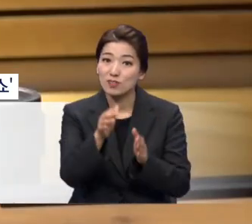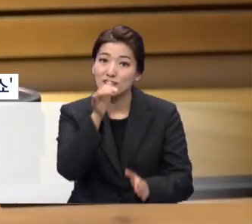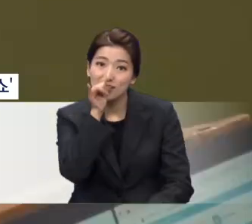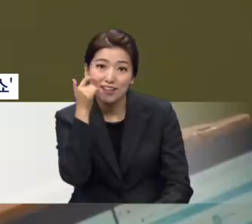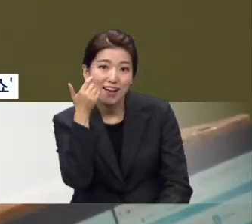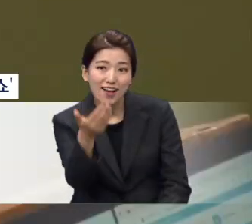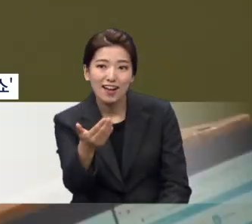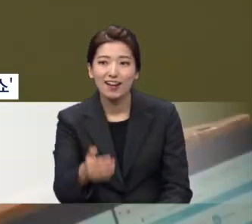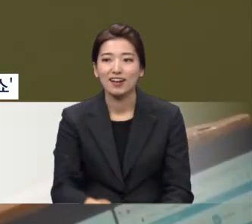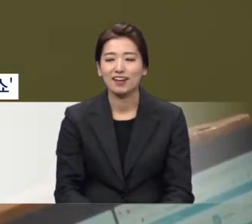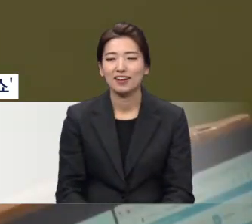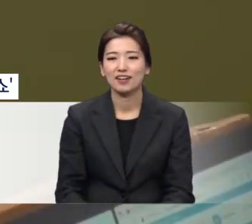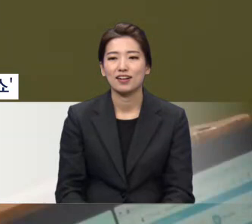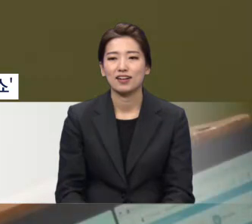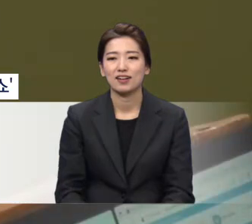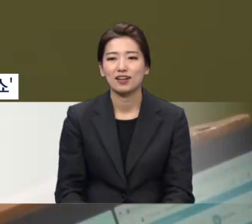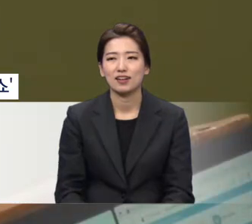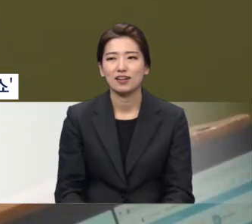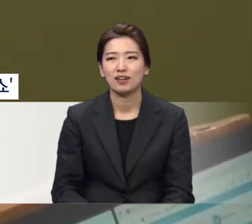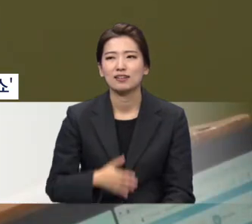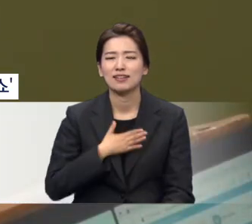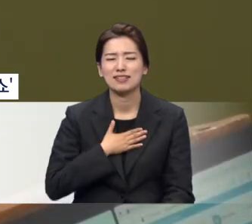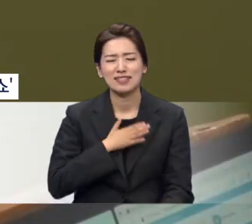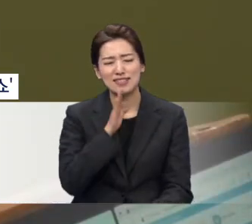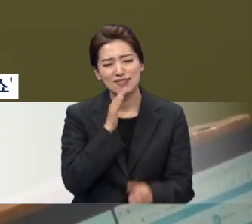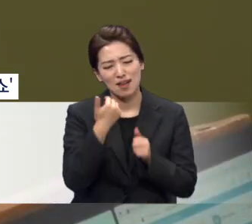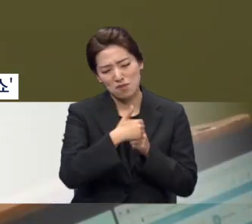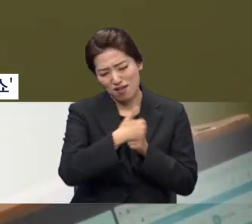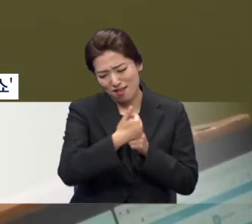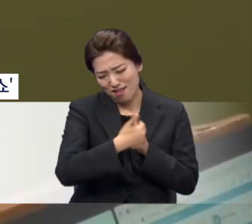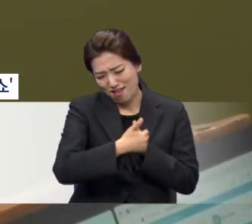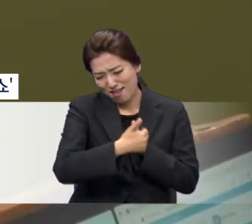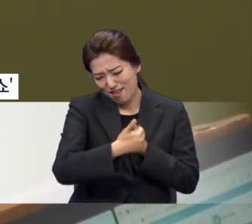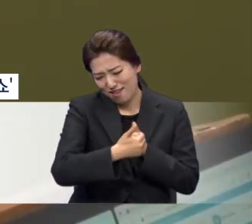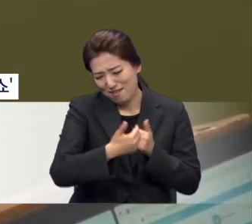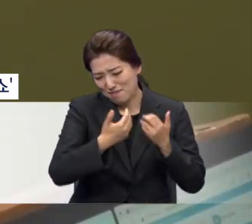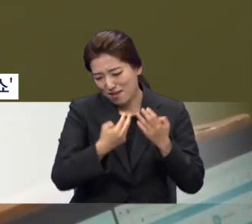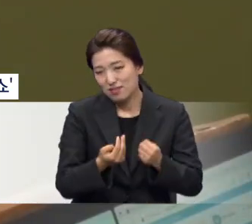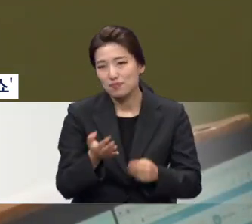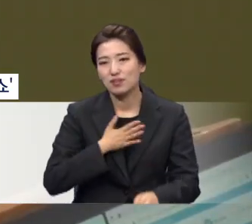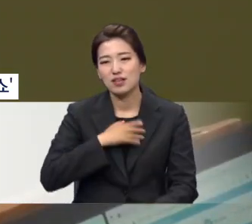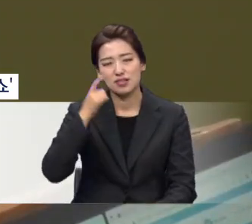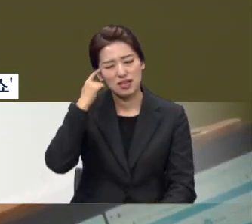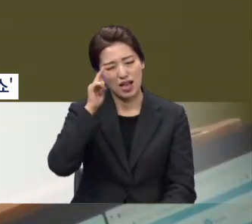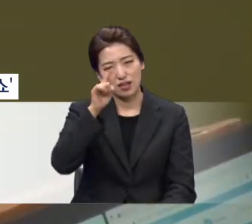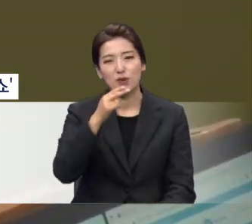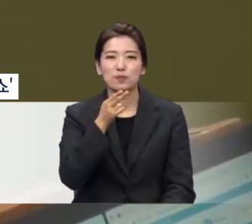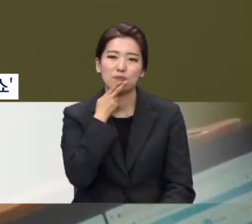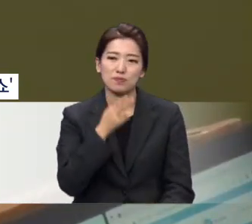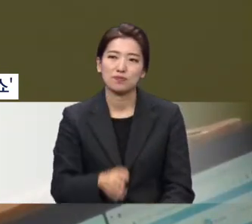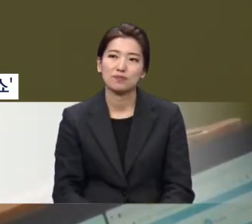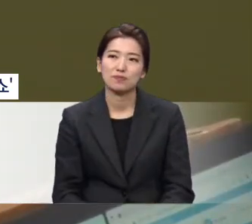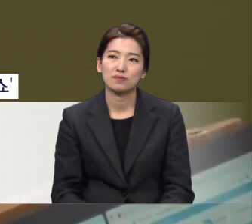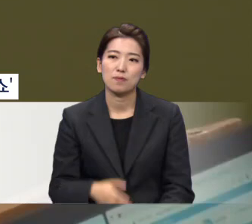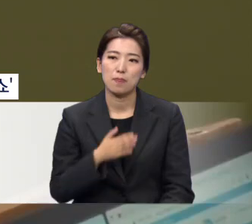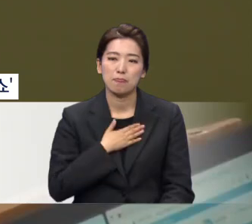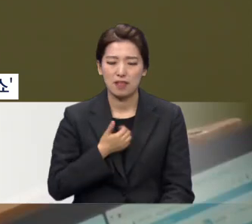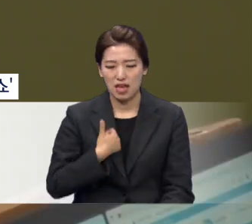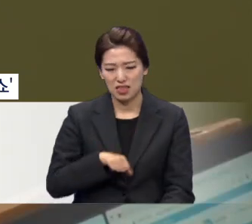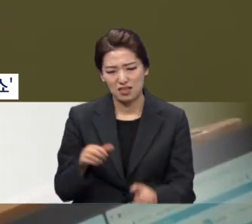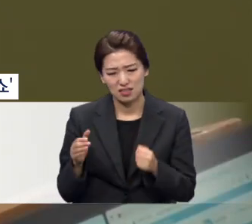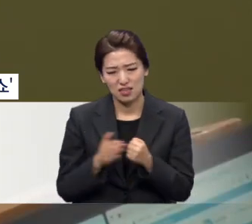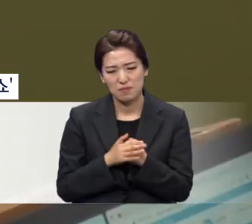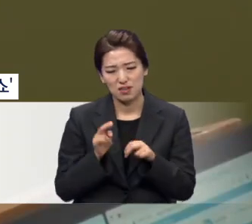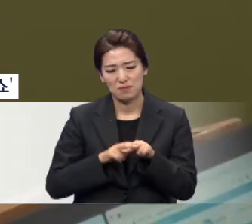준비하십니까 많은 실 실질적으로 이제 요청을 받았는데 전혀 생각 없고요 아들 때문에 그만하는 건 아니고요